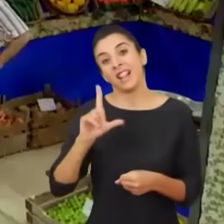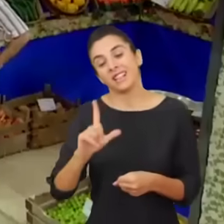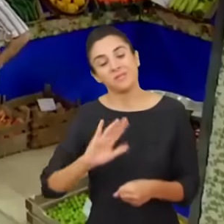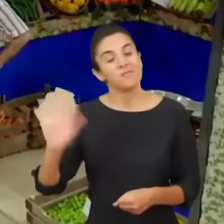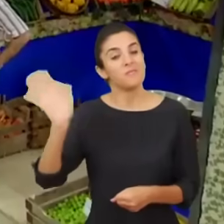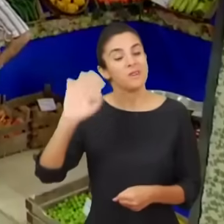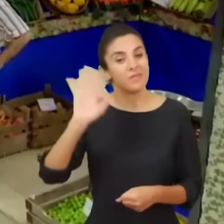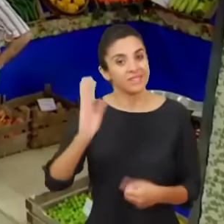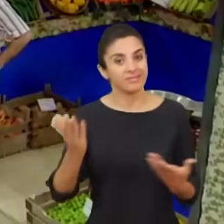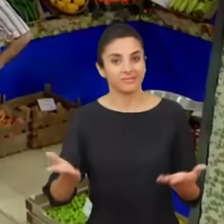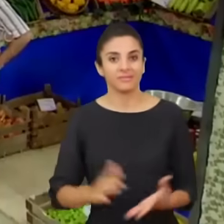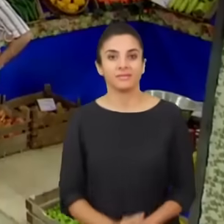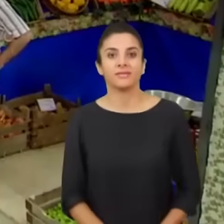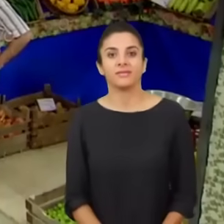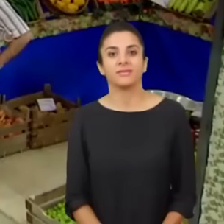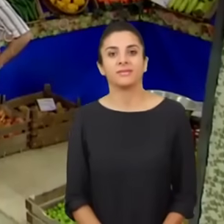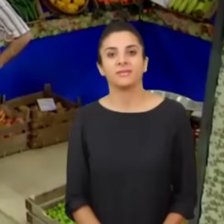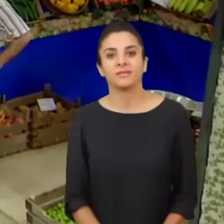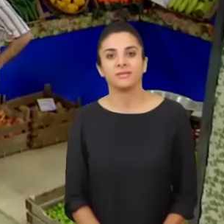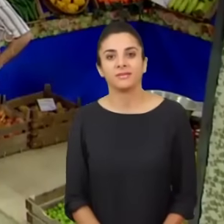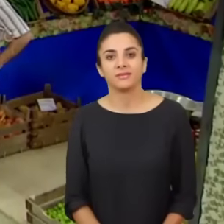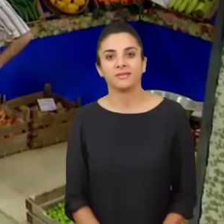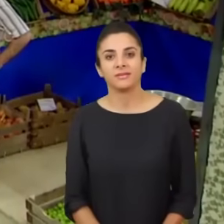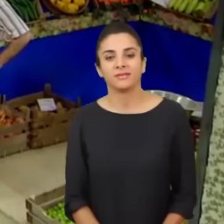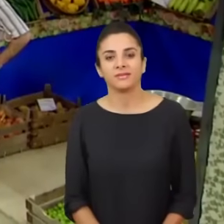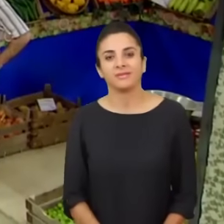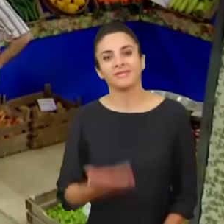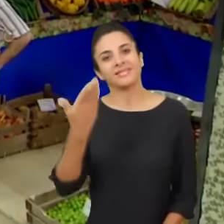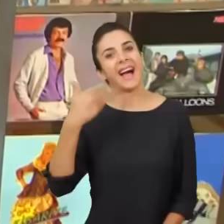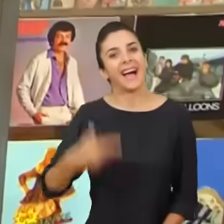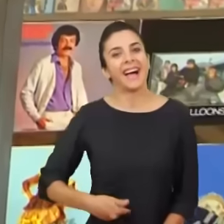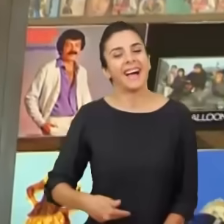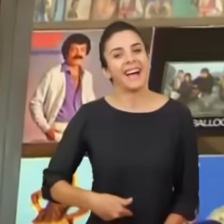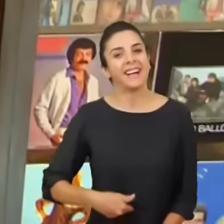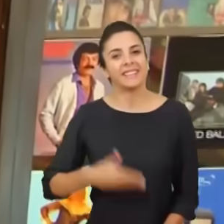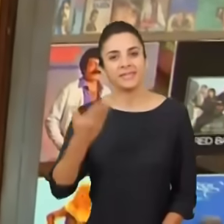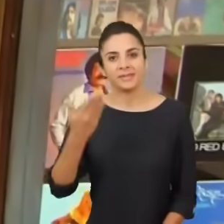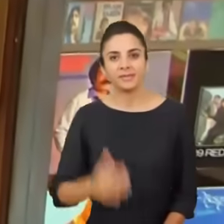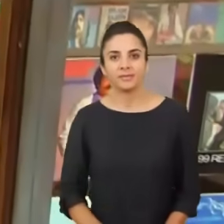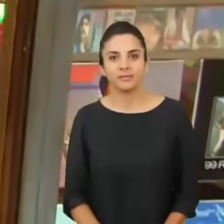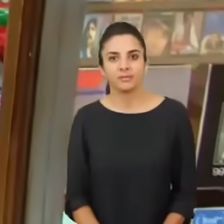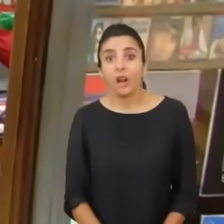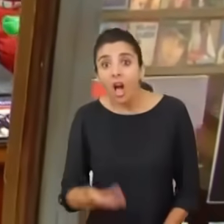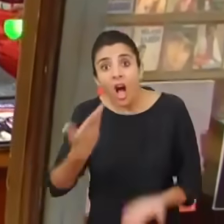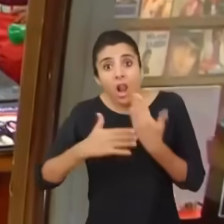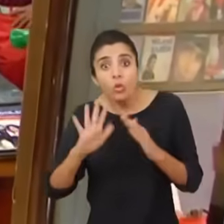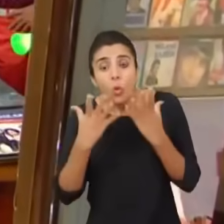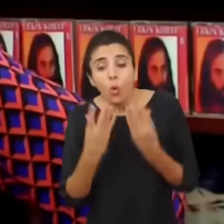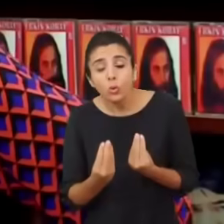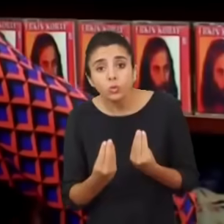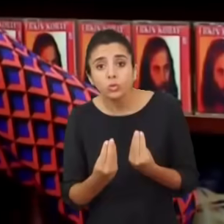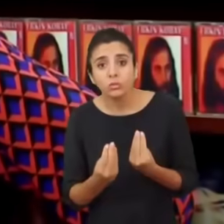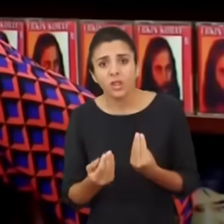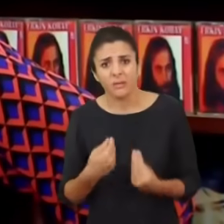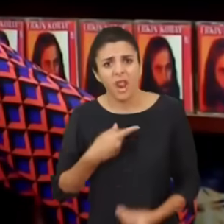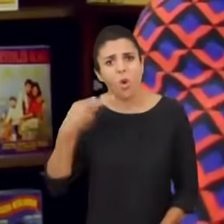bulduk. Bakkalın köşesinden döndü, muhtarlar gidiyor. Dur abi, ya anlasana ne oldu?